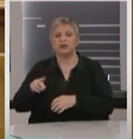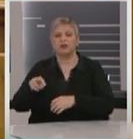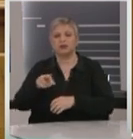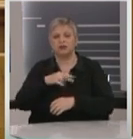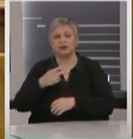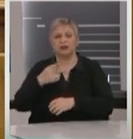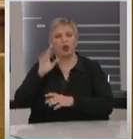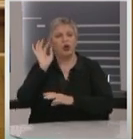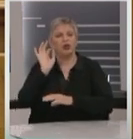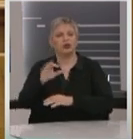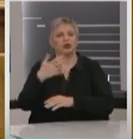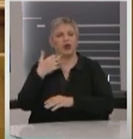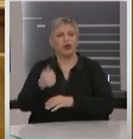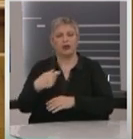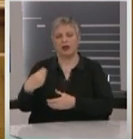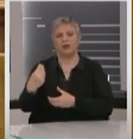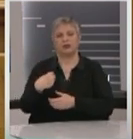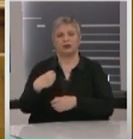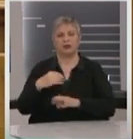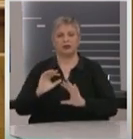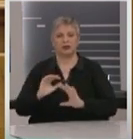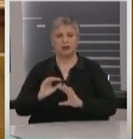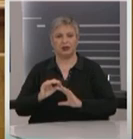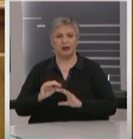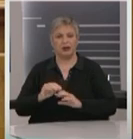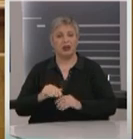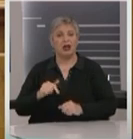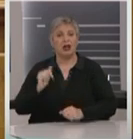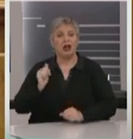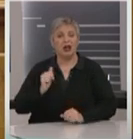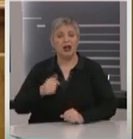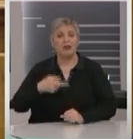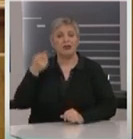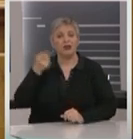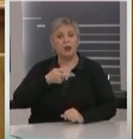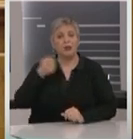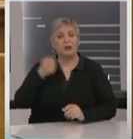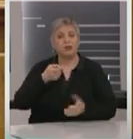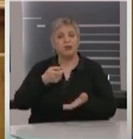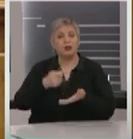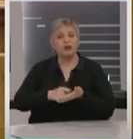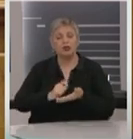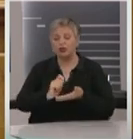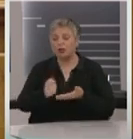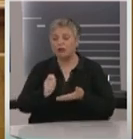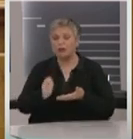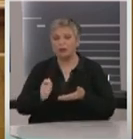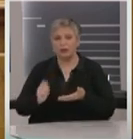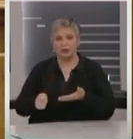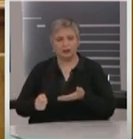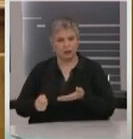με πελατειακή στόχευση θα πιστεύαμε εμείς ότι θα τις ελαφρύνουμε προκειμένου να μας ανταμείψουν εκλογικά,